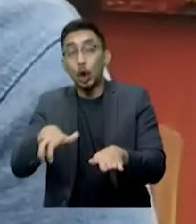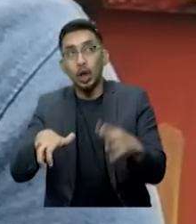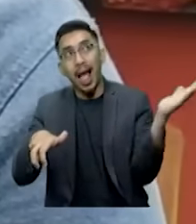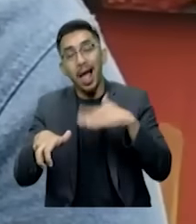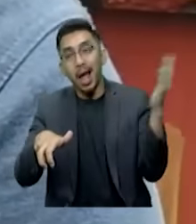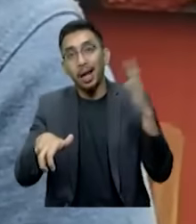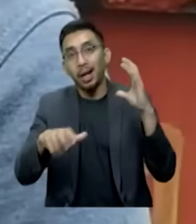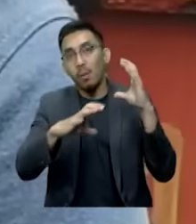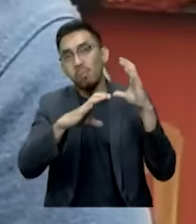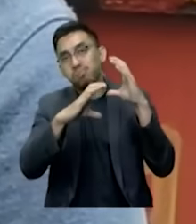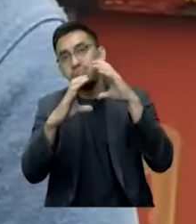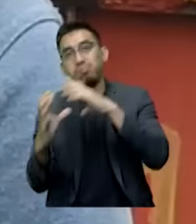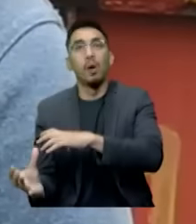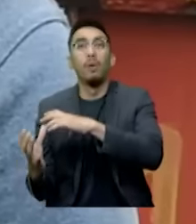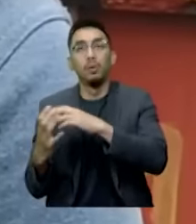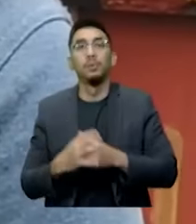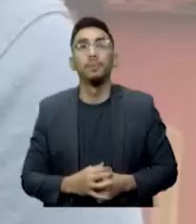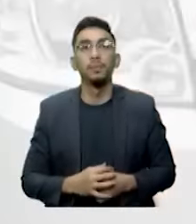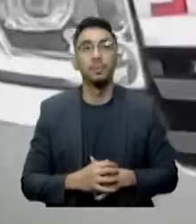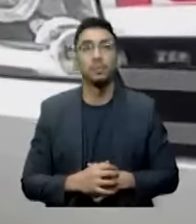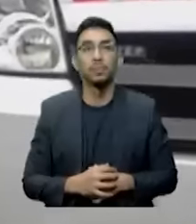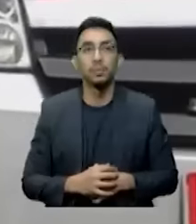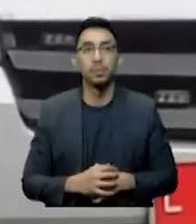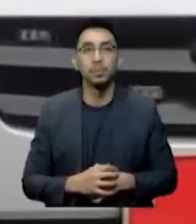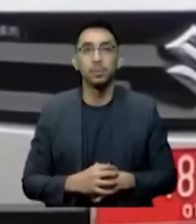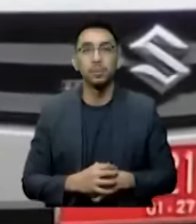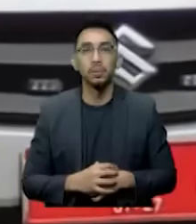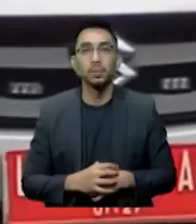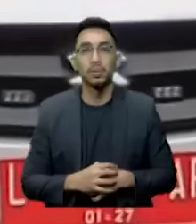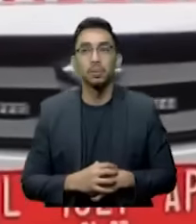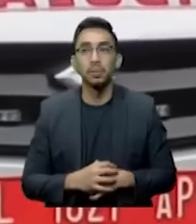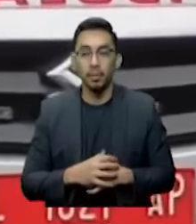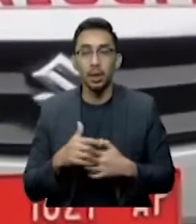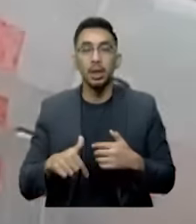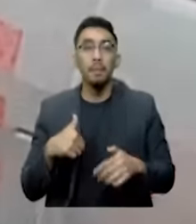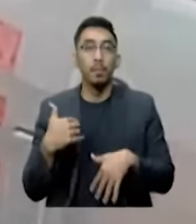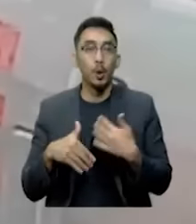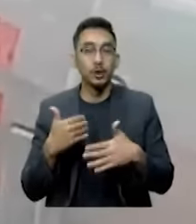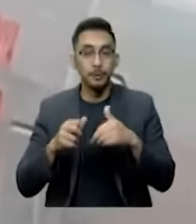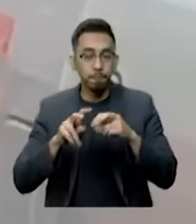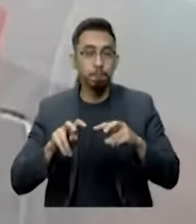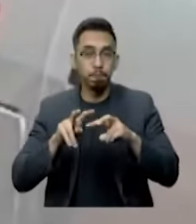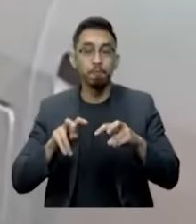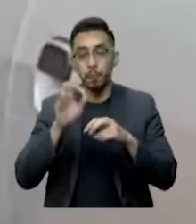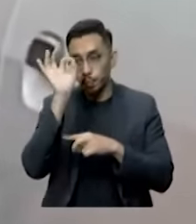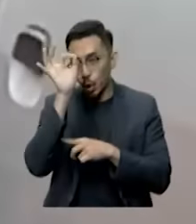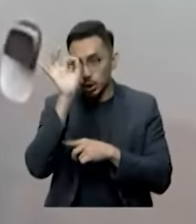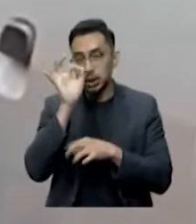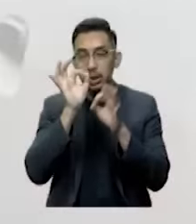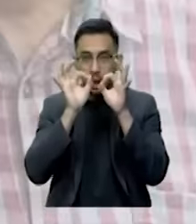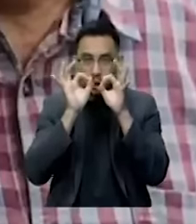angin besar menimpa si bapak itu. Untuk penyelidikan lebih lanjut, polisi telah memeriksa keterangan sejumlah saksi.